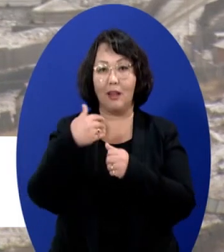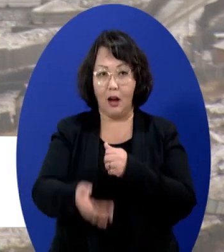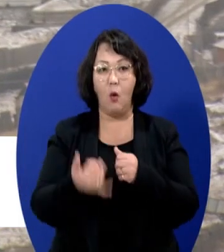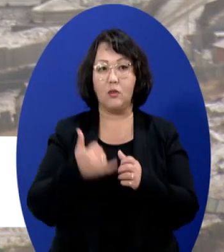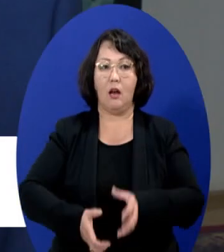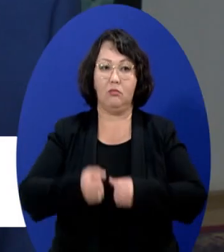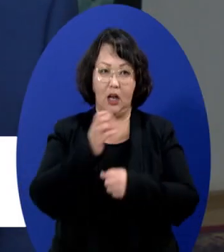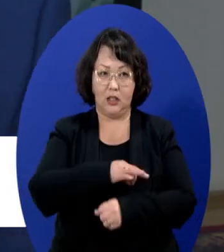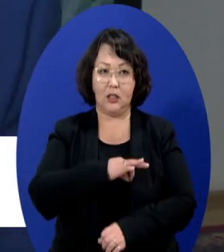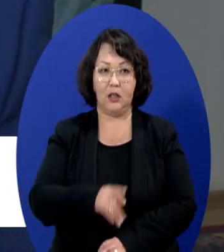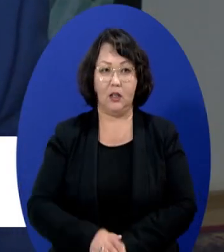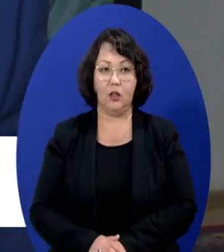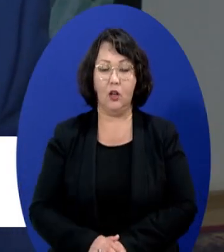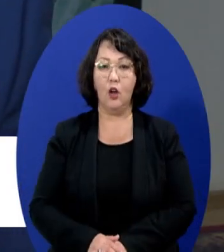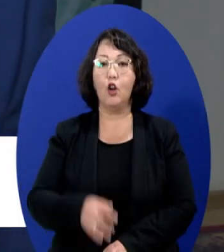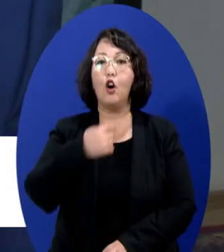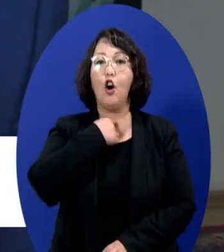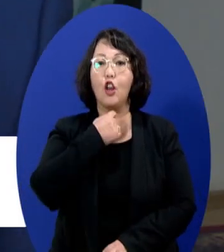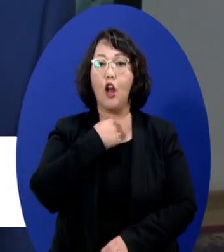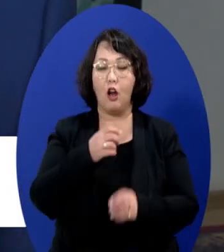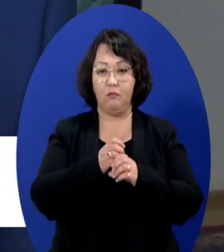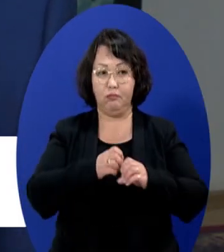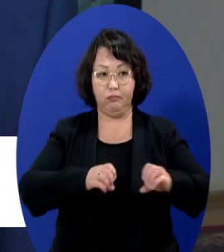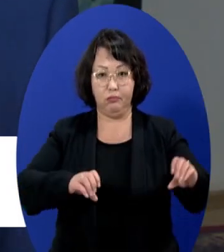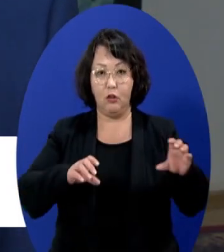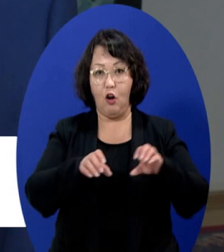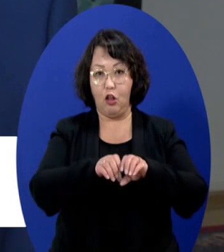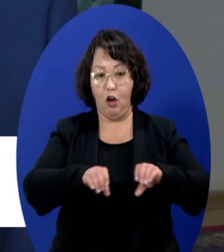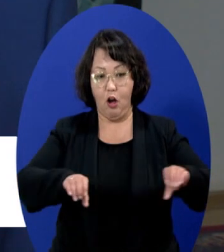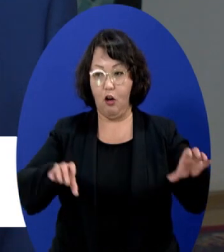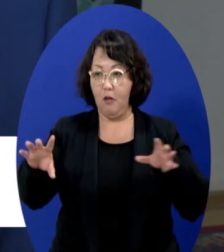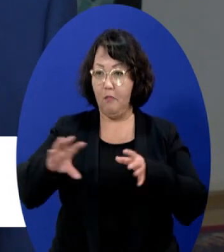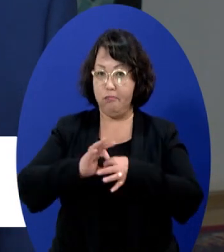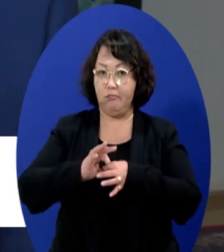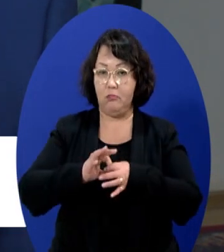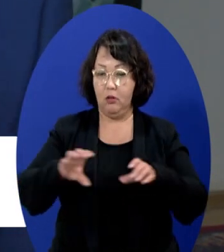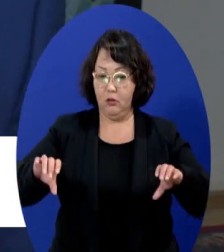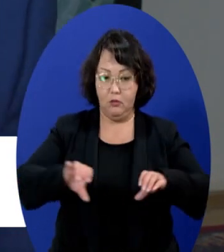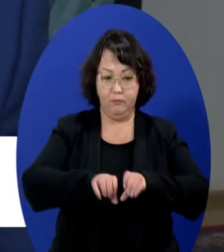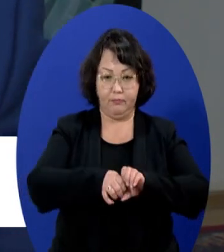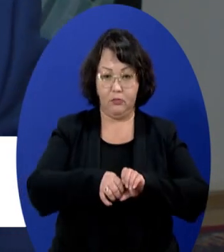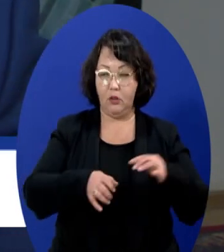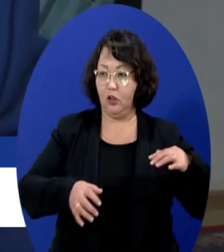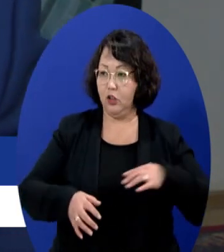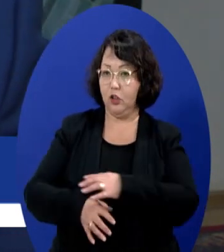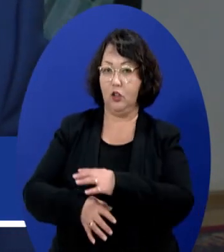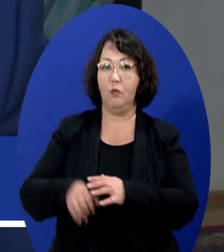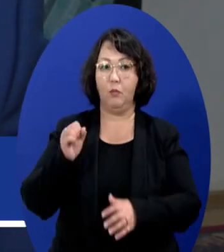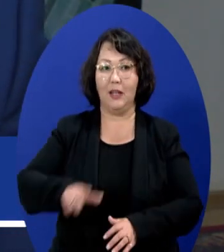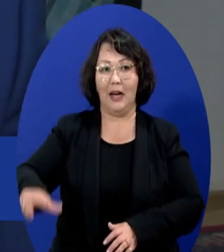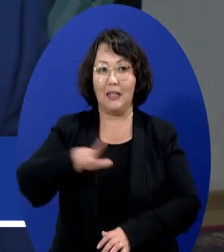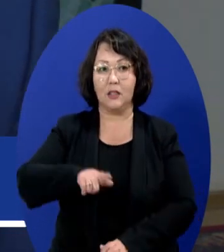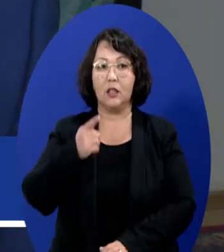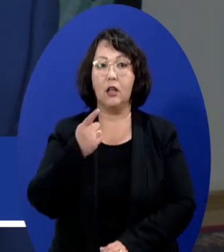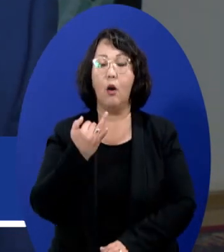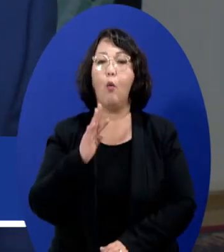юм. Төвлөрсөн шугам сүлжээнд холбогдох боломжтой газруудад бол удгийн зөвшөөрлийг бас битгий олгоо гэдэг ийм шаардлагыг бол